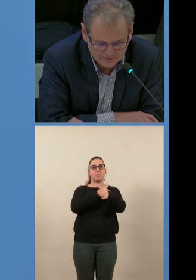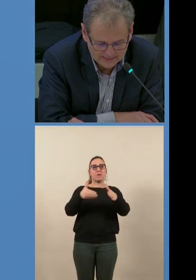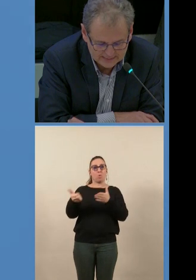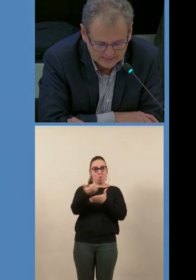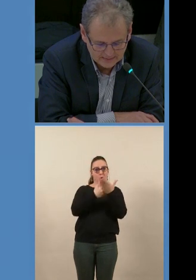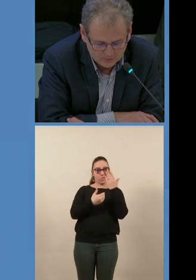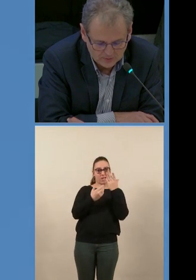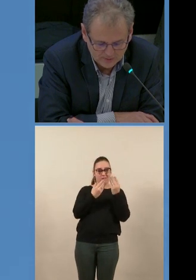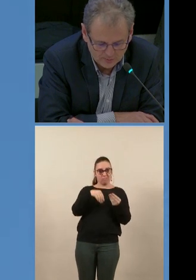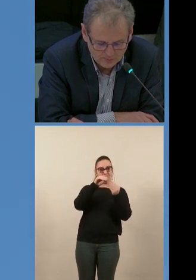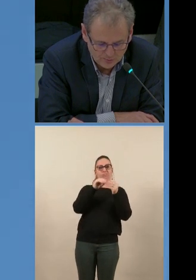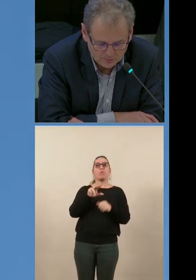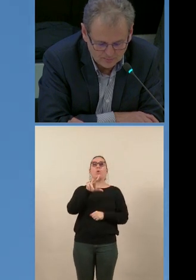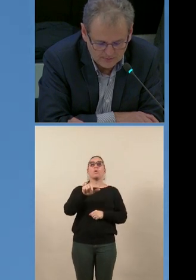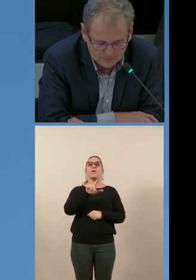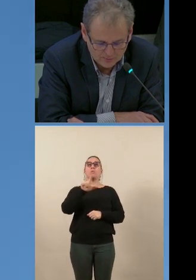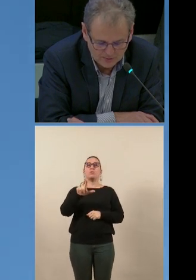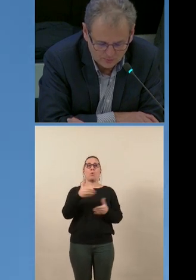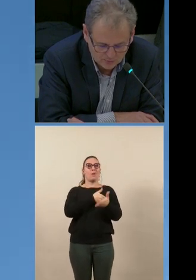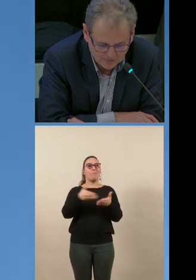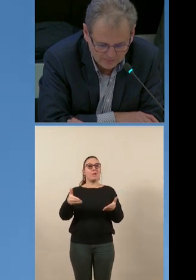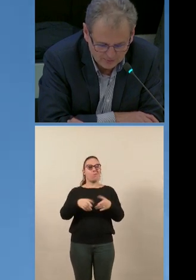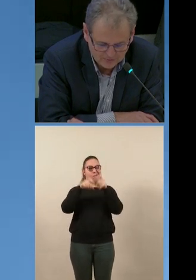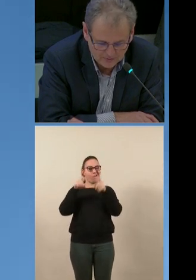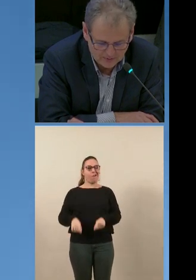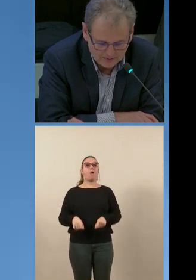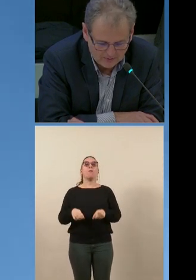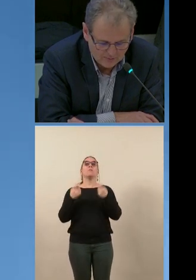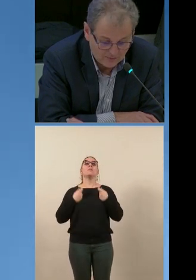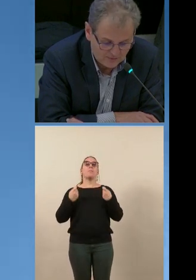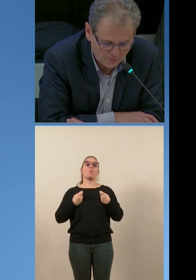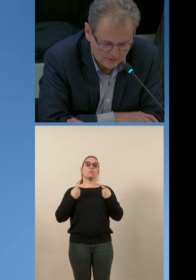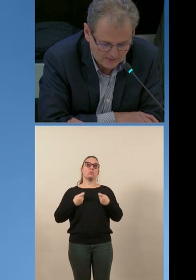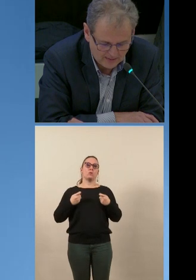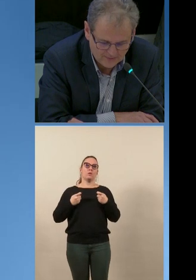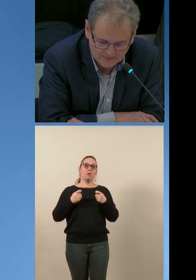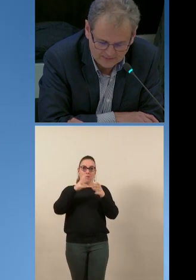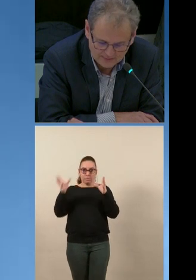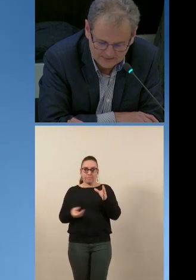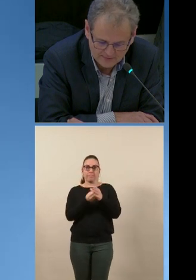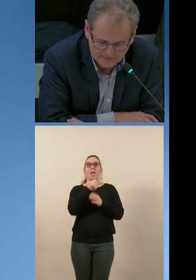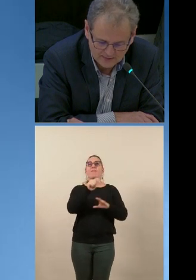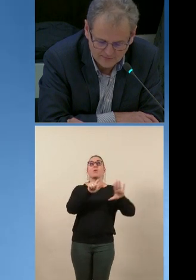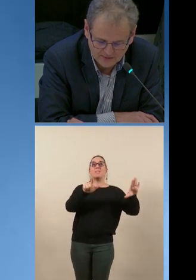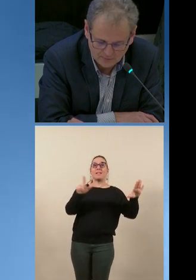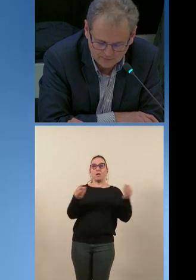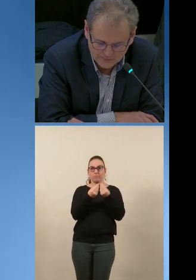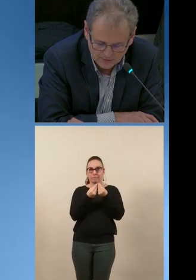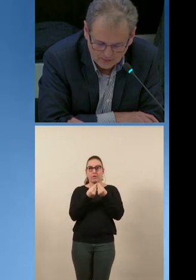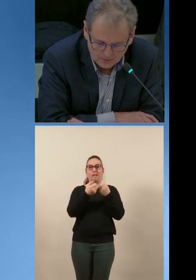supplémentaires 3,2 million de réduction de dépenses et donc ça s'ajoute avec les 17 et ça fait un